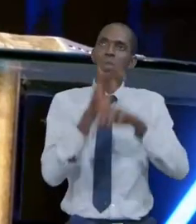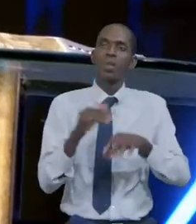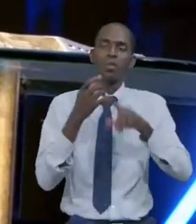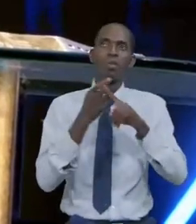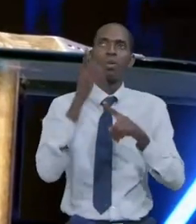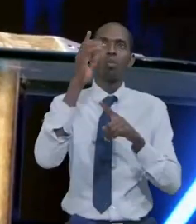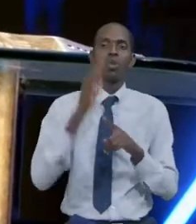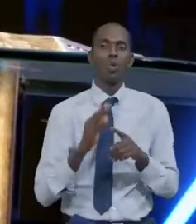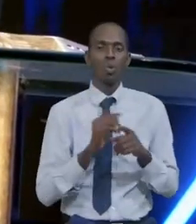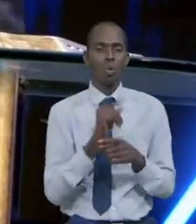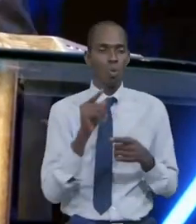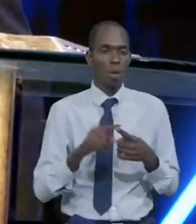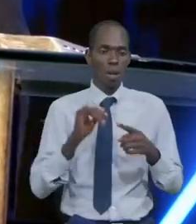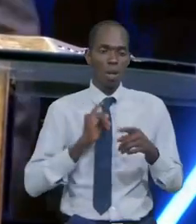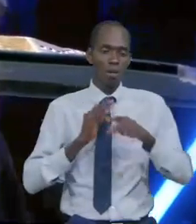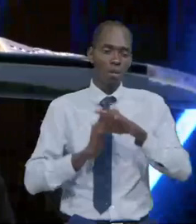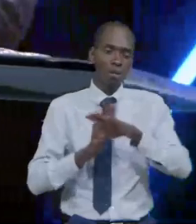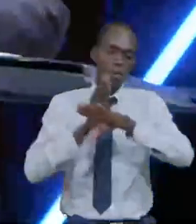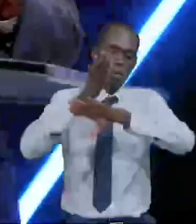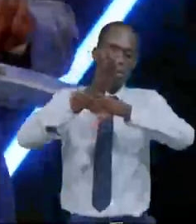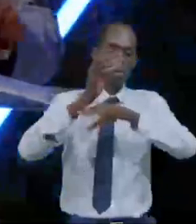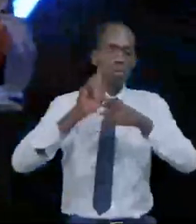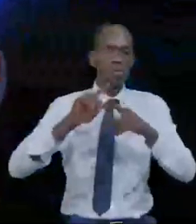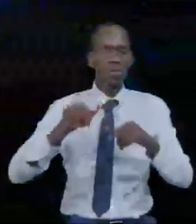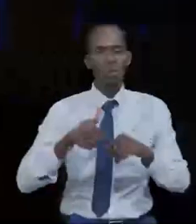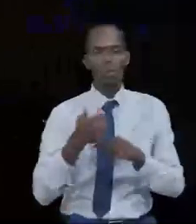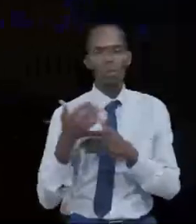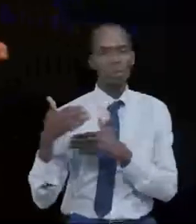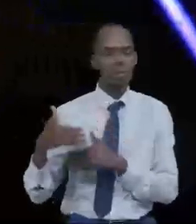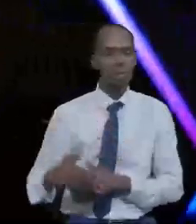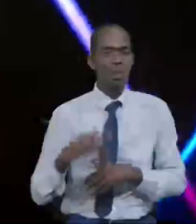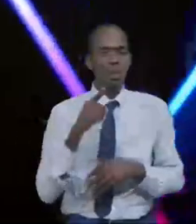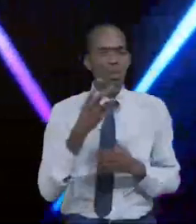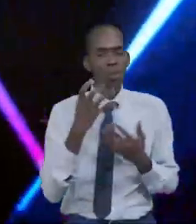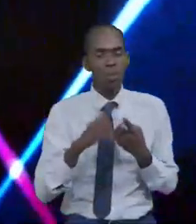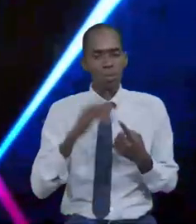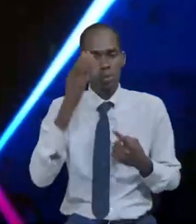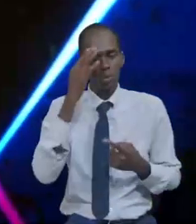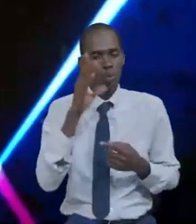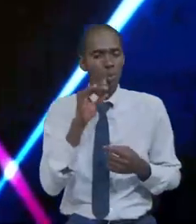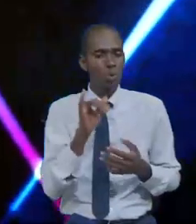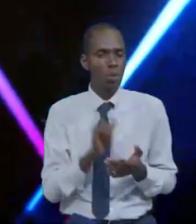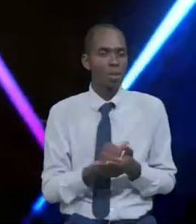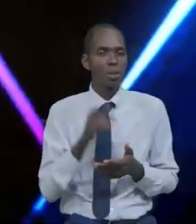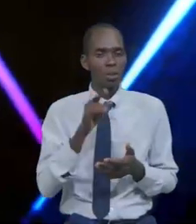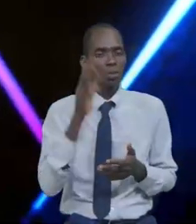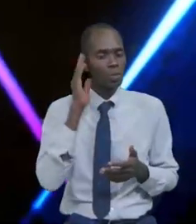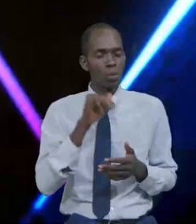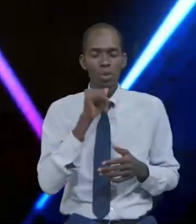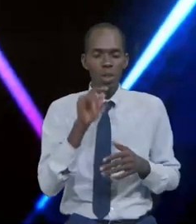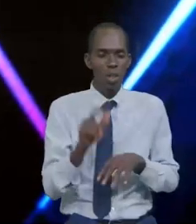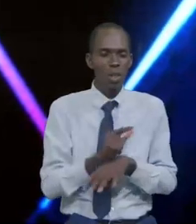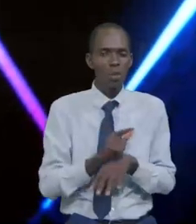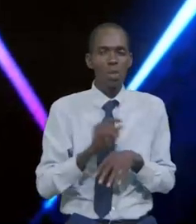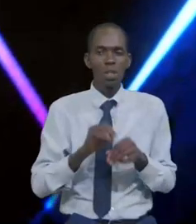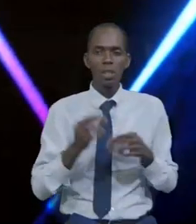récompensé à l'éternité? Lorsque je passerai à l'autre bord, il voudrait savoir afin qu'il n'œuvre pas en vain.